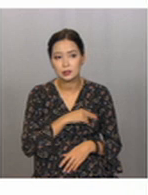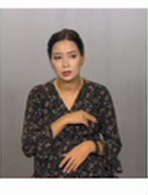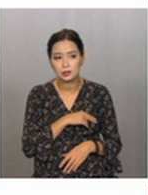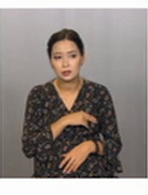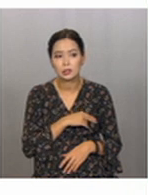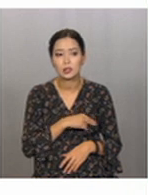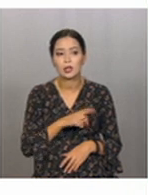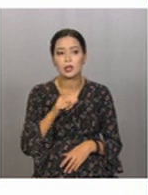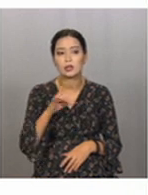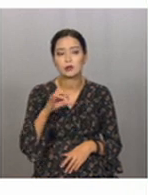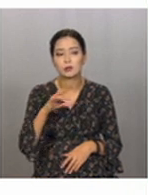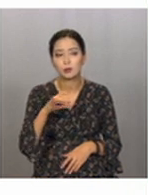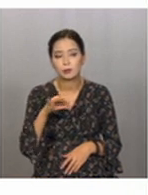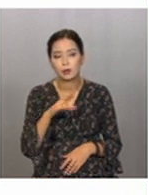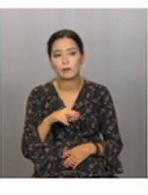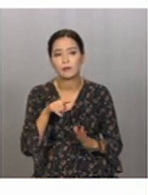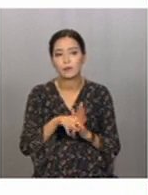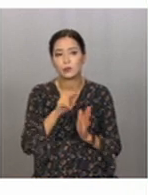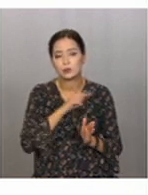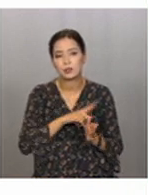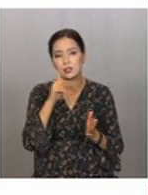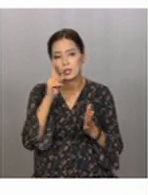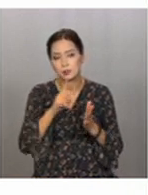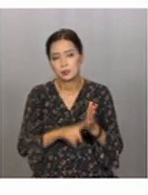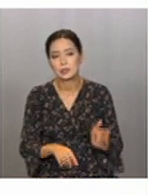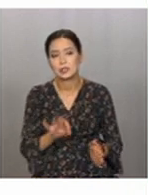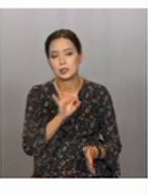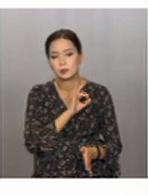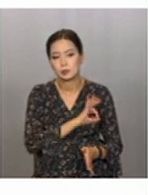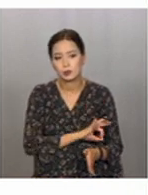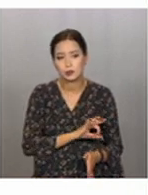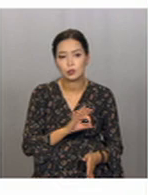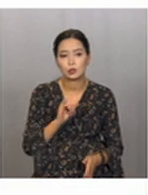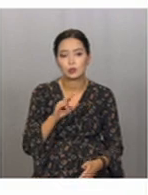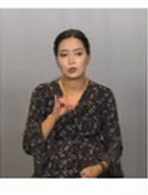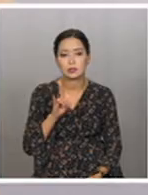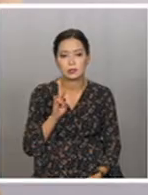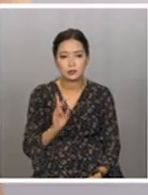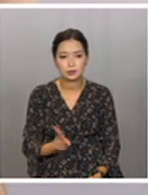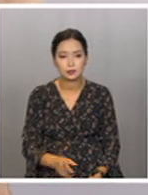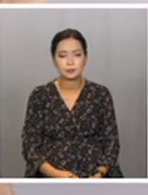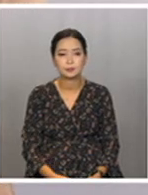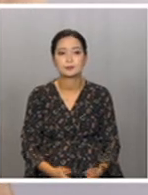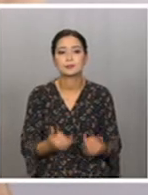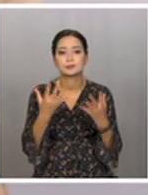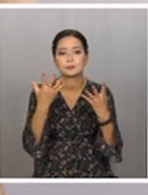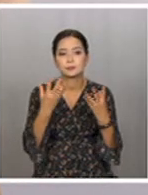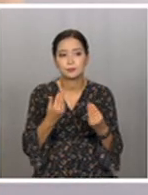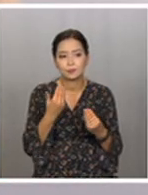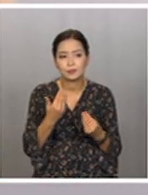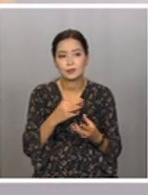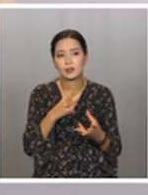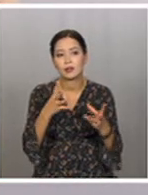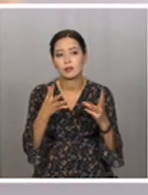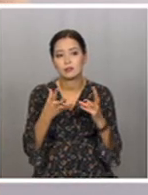Эргономикалық, функционалдық, сенімділік, тиімділік және ұтқырлық. Бүгінгі сабақты бекіту